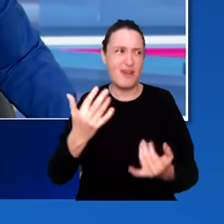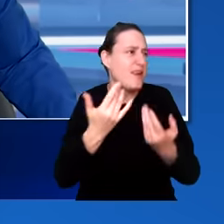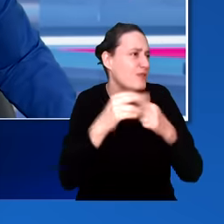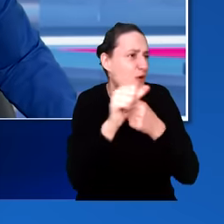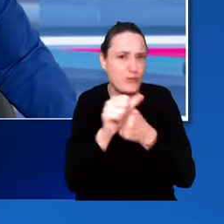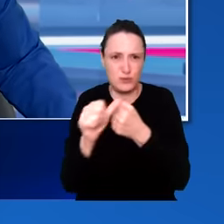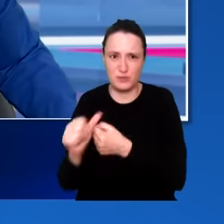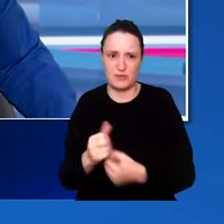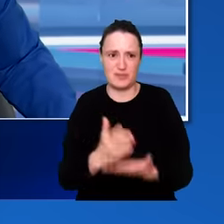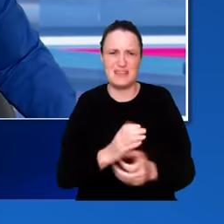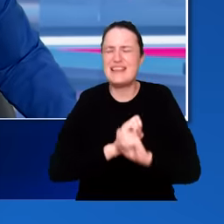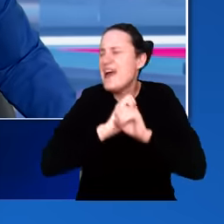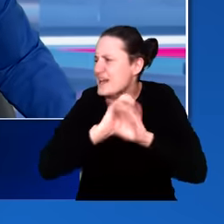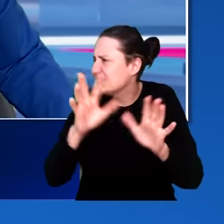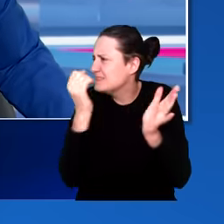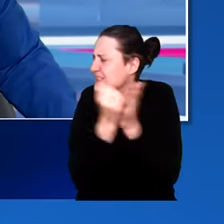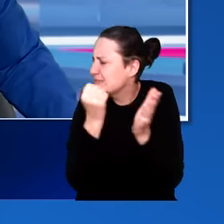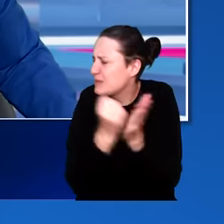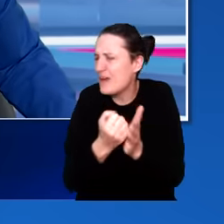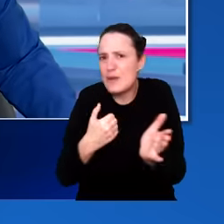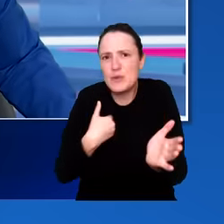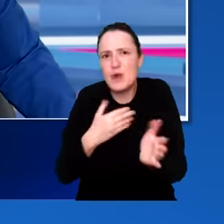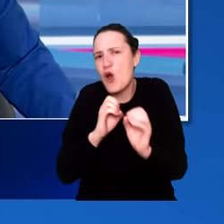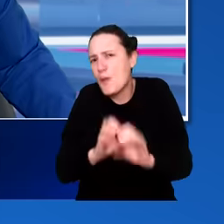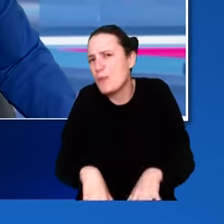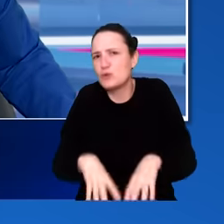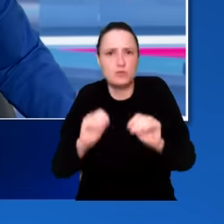to jasne i klarowne oświadczenia były nawet tychże